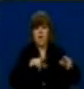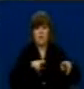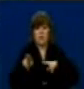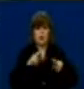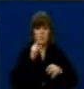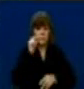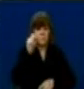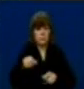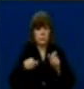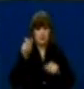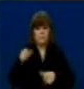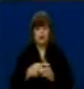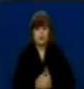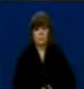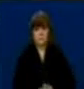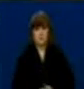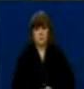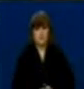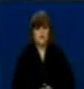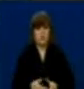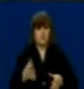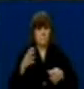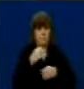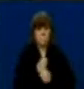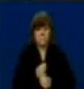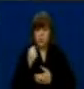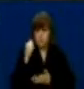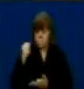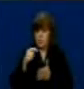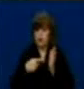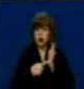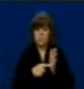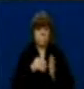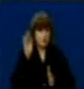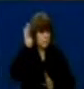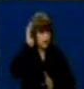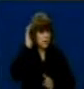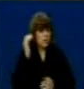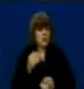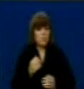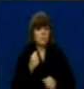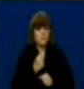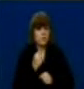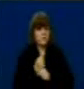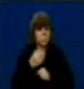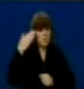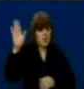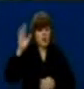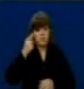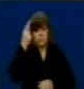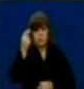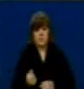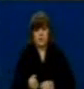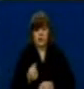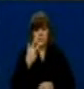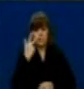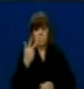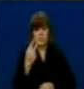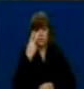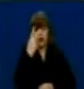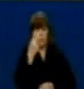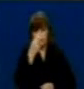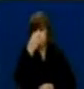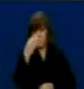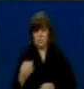popullit. Për fund të buxheti parapar për Ministrinë e Punëve të Jashtme, pagat dhe mëditjet rriten për